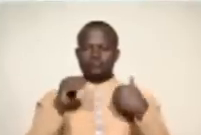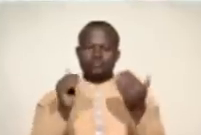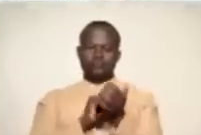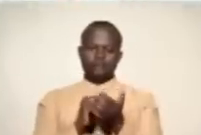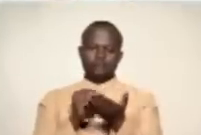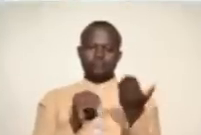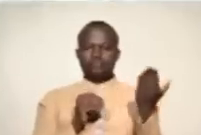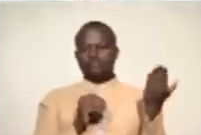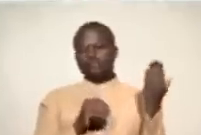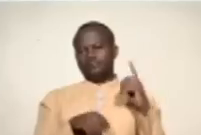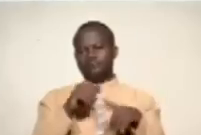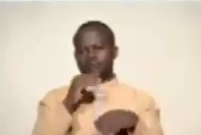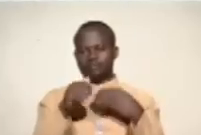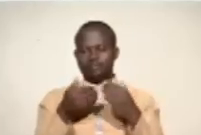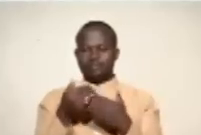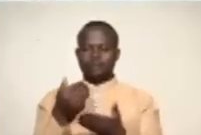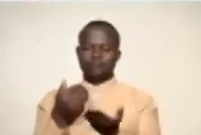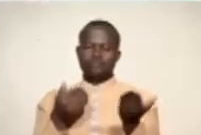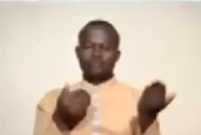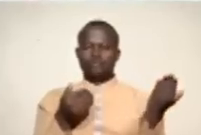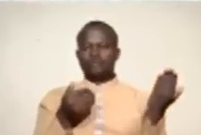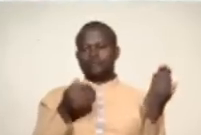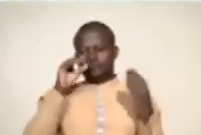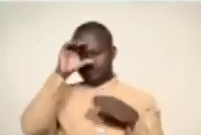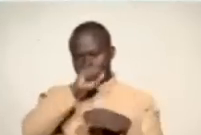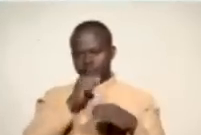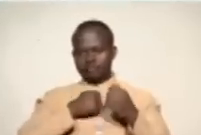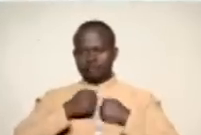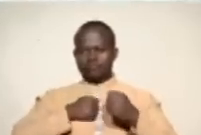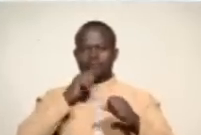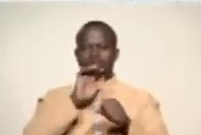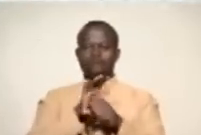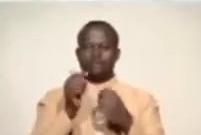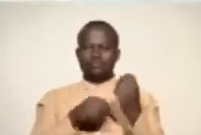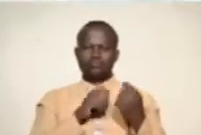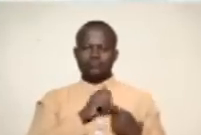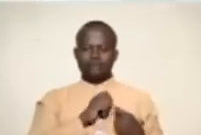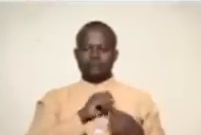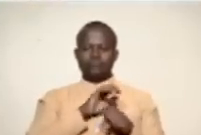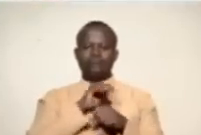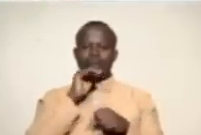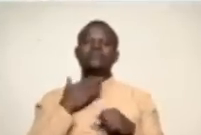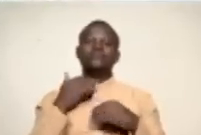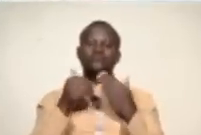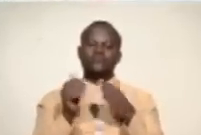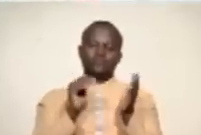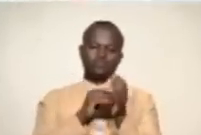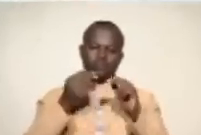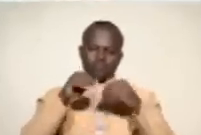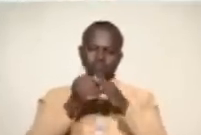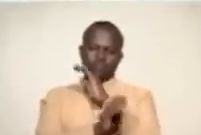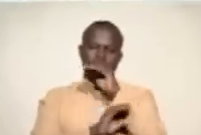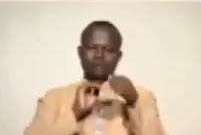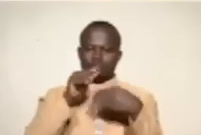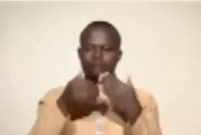basubiranamo bicana. Rero nyuma yo kubura Abanyarwanda benshi ni ibintu bibabasha cyane, ntabwo ari ikintu nakwifuza ko cyakongera kuba mu gihugu icyo ari cyo cyose uretse